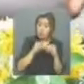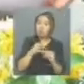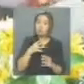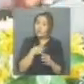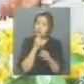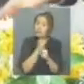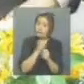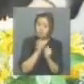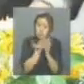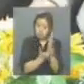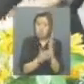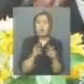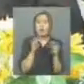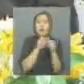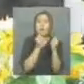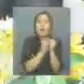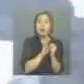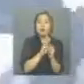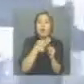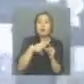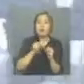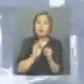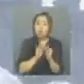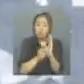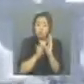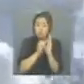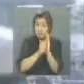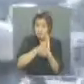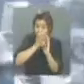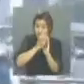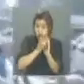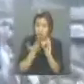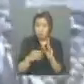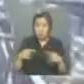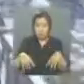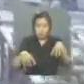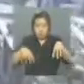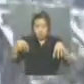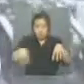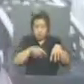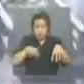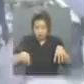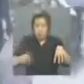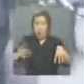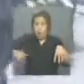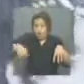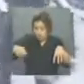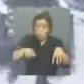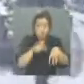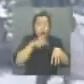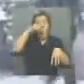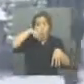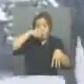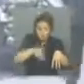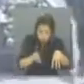บ้านหนองเอียนอำเภออรัญญประเทศจังหวัดสระแก้วตรงข้ามบ้านสตรึงบอสจังหวัดบันเตียเมนเจยของกัมพูชา